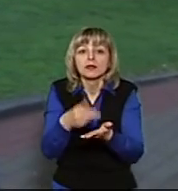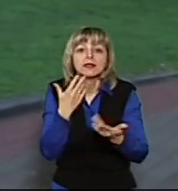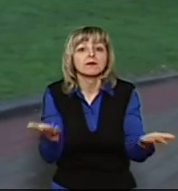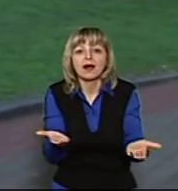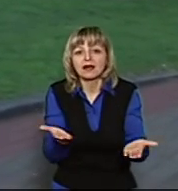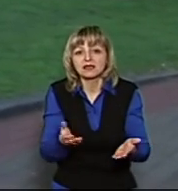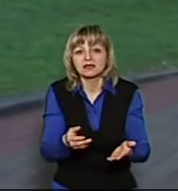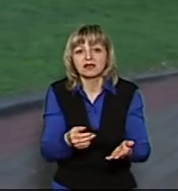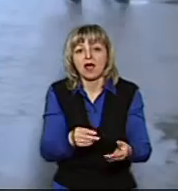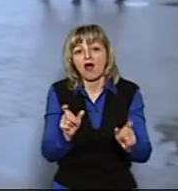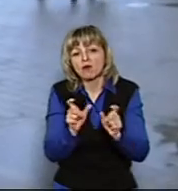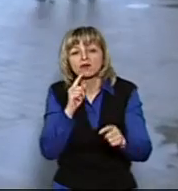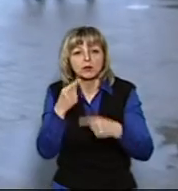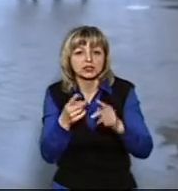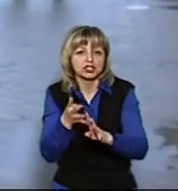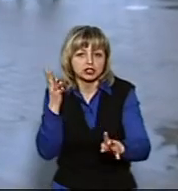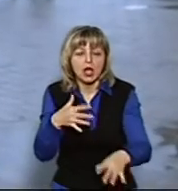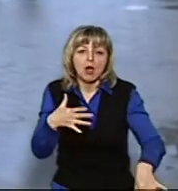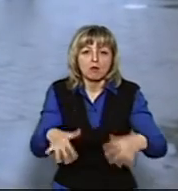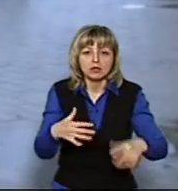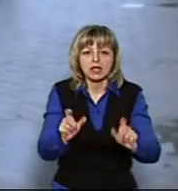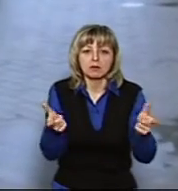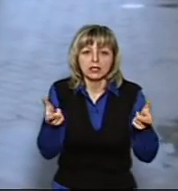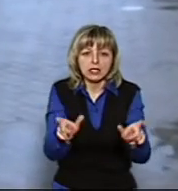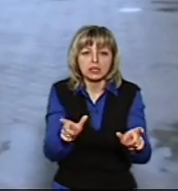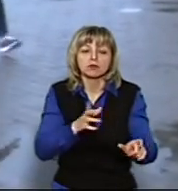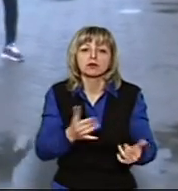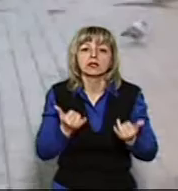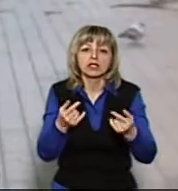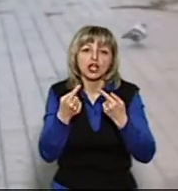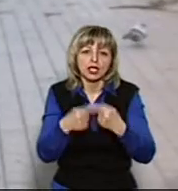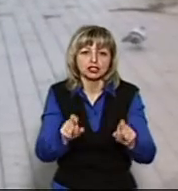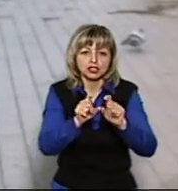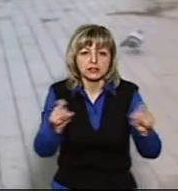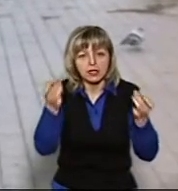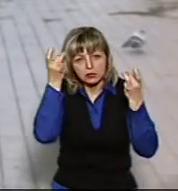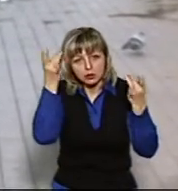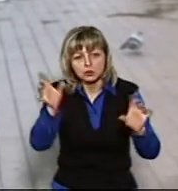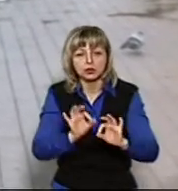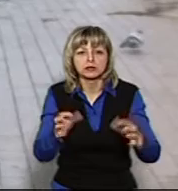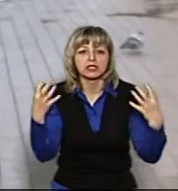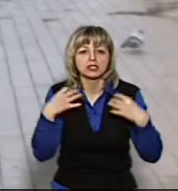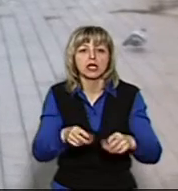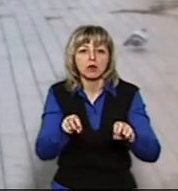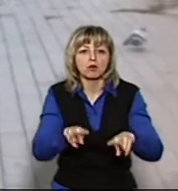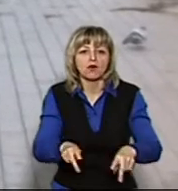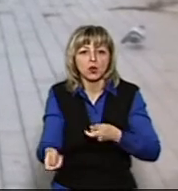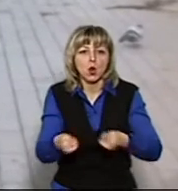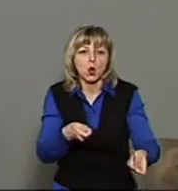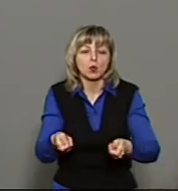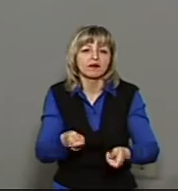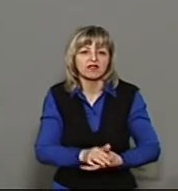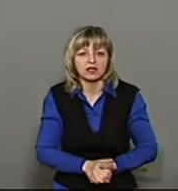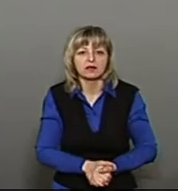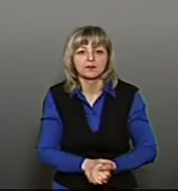в магазинах постійні черги. Послаблення карантину відбулось і для інших закладів культури, розповідає начальниця профільного управління Ольга